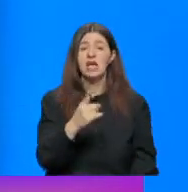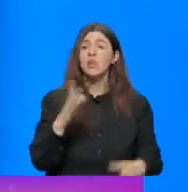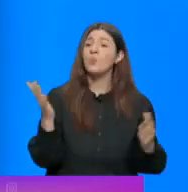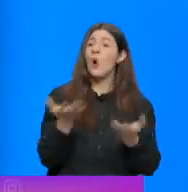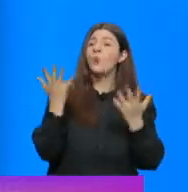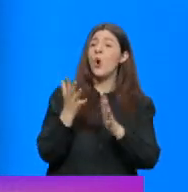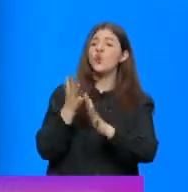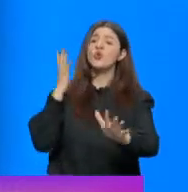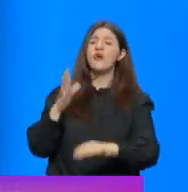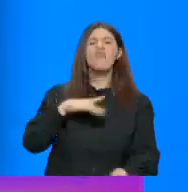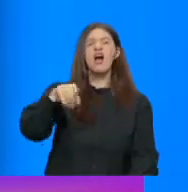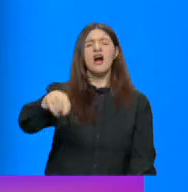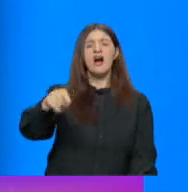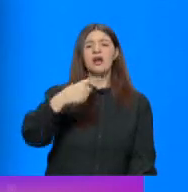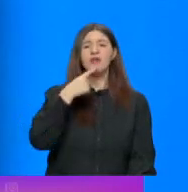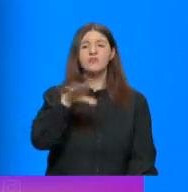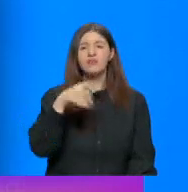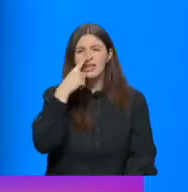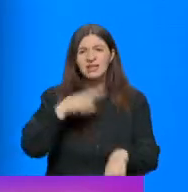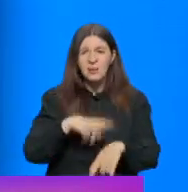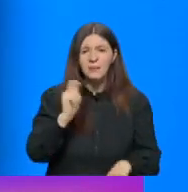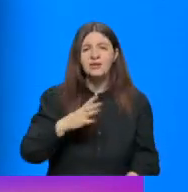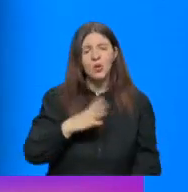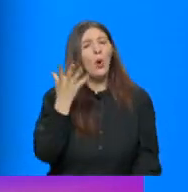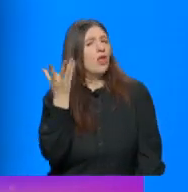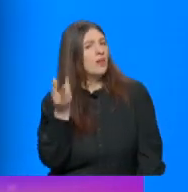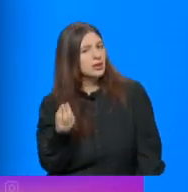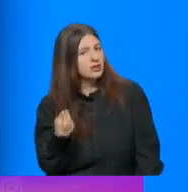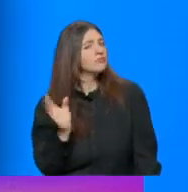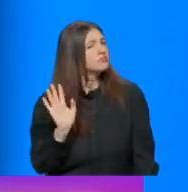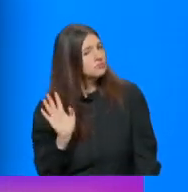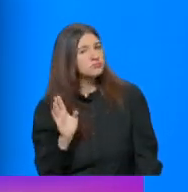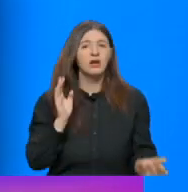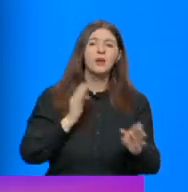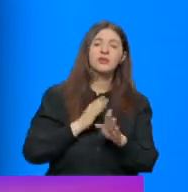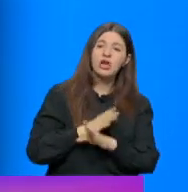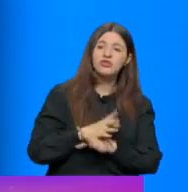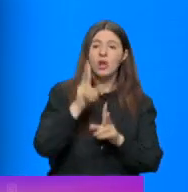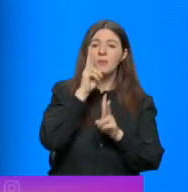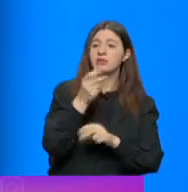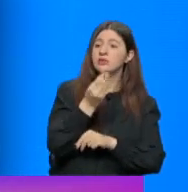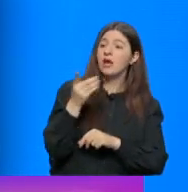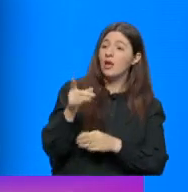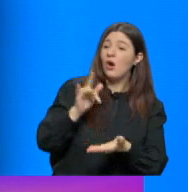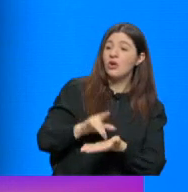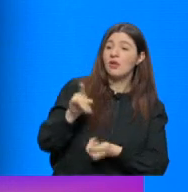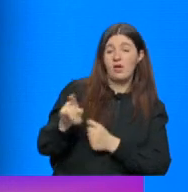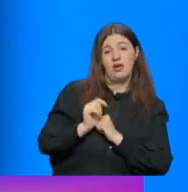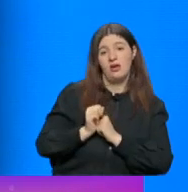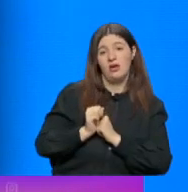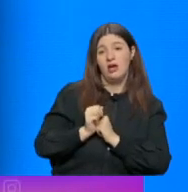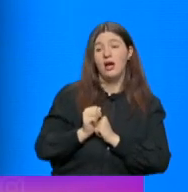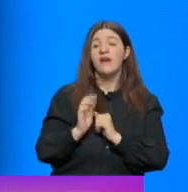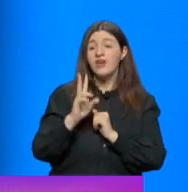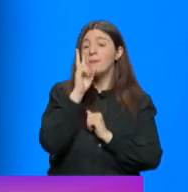bolluk kuyruğu onlar diyen, bunlara inanmak isteyenler olabilir. Ama gerçekler bakın rakamlarla ortada.